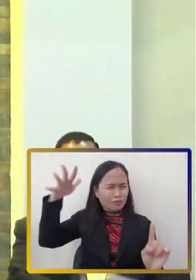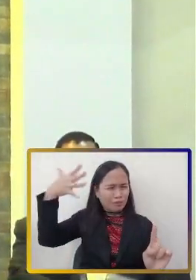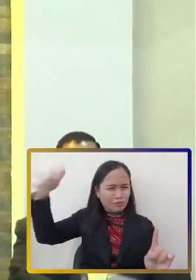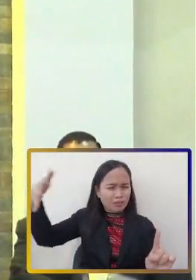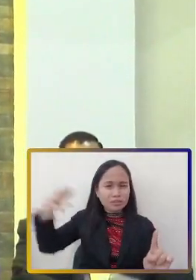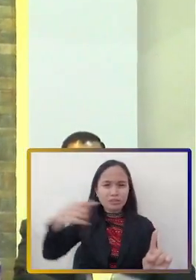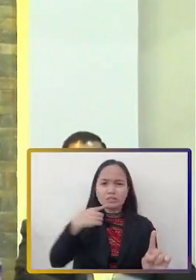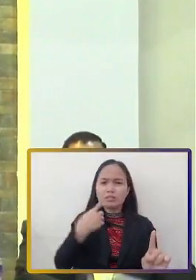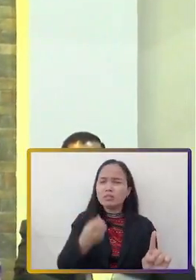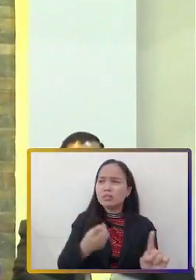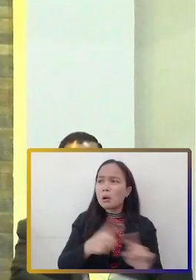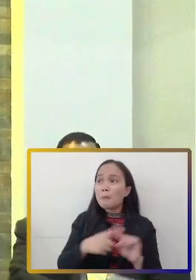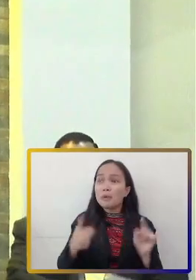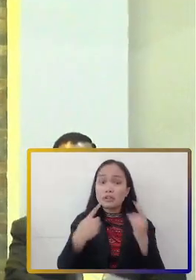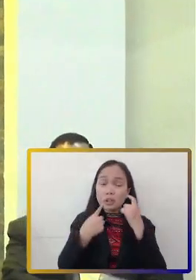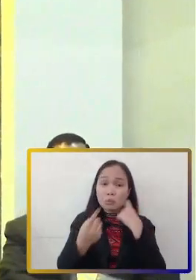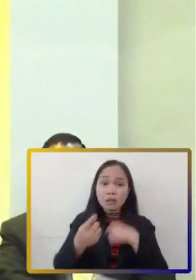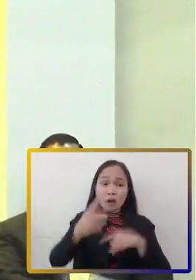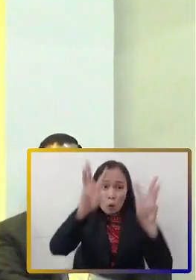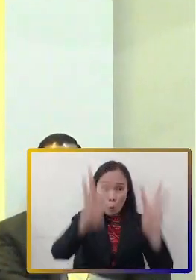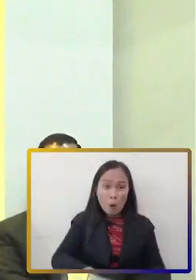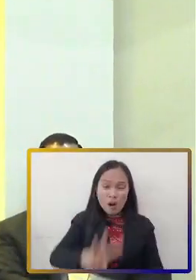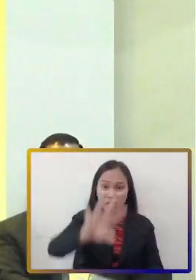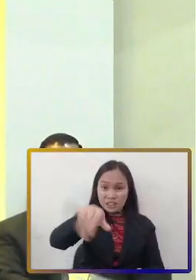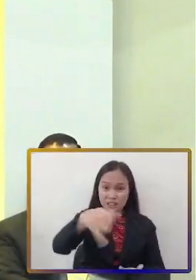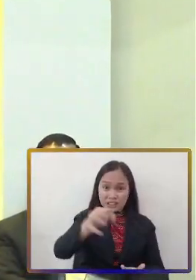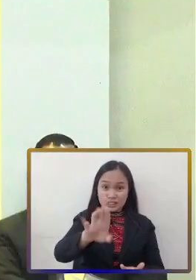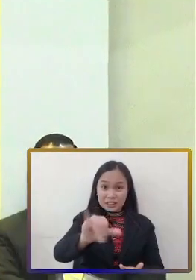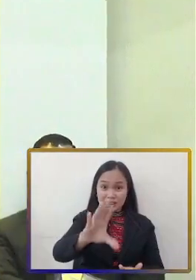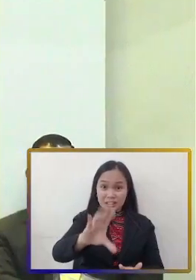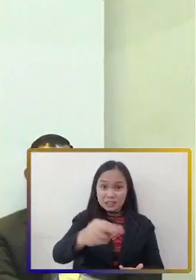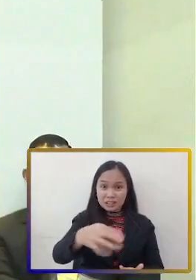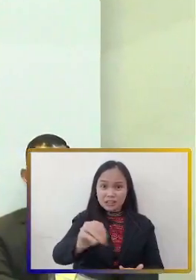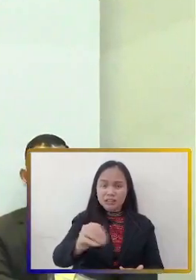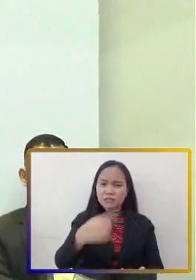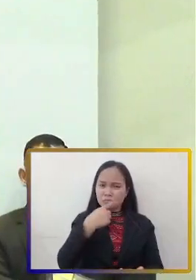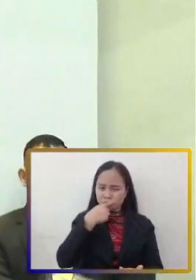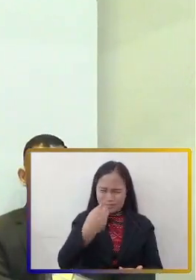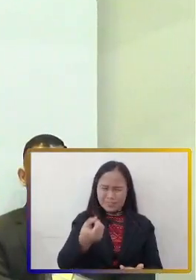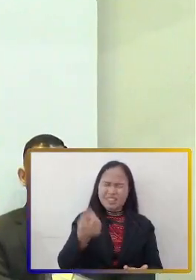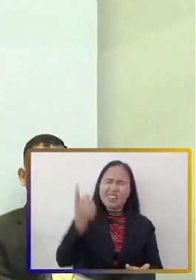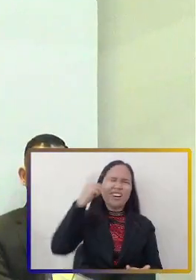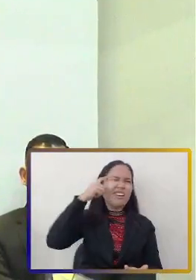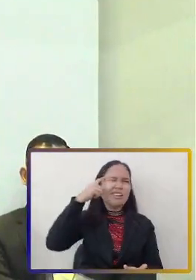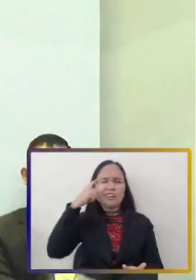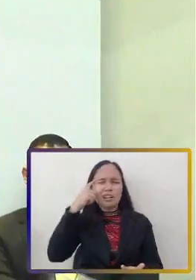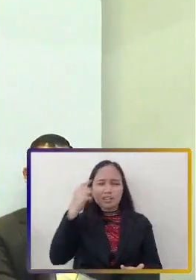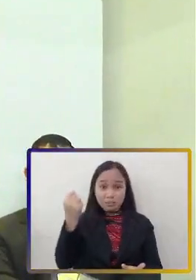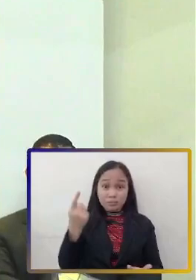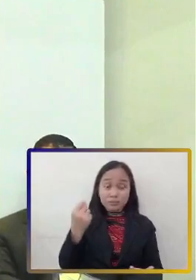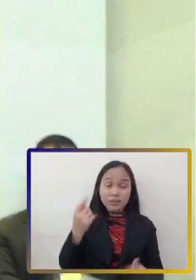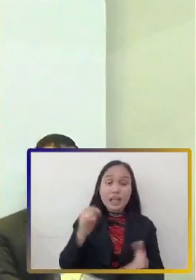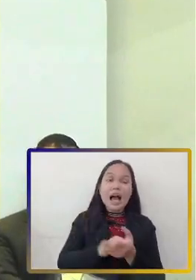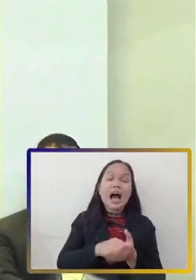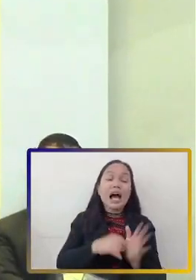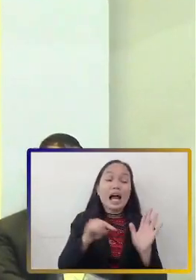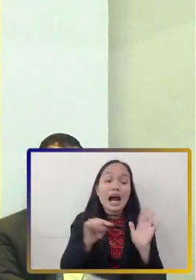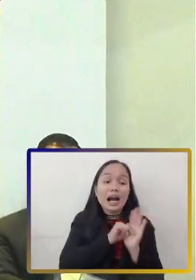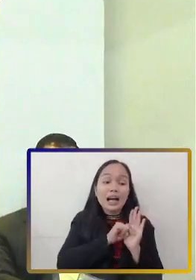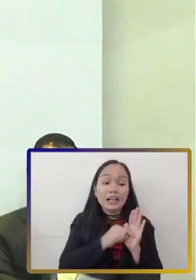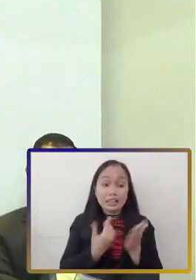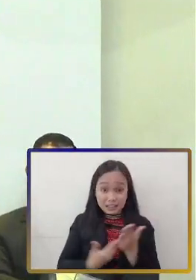7. Jericho, ang do you understand? So that's a negative